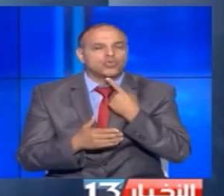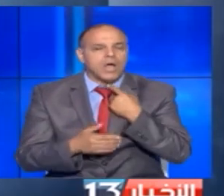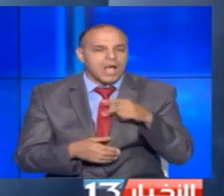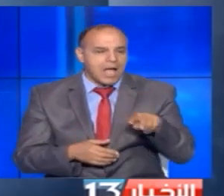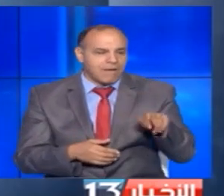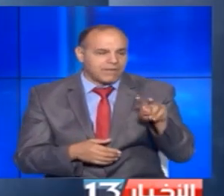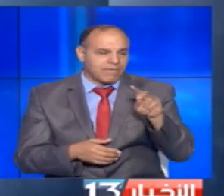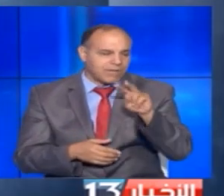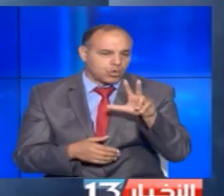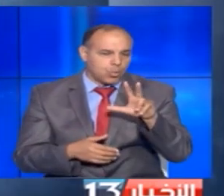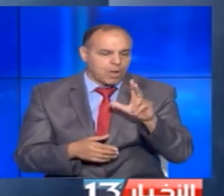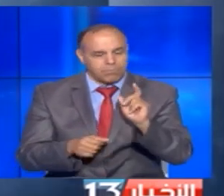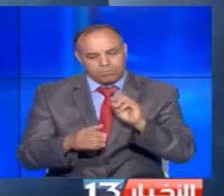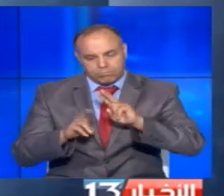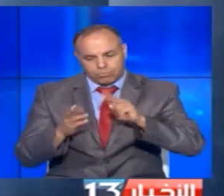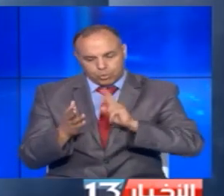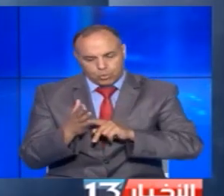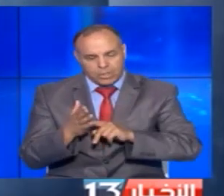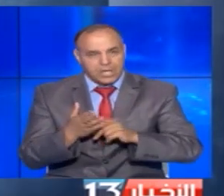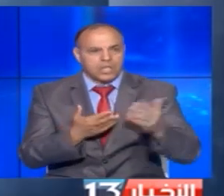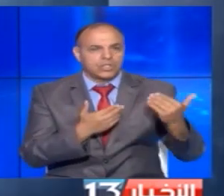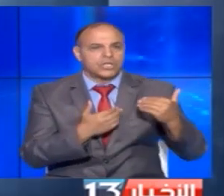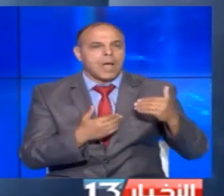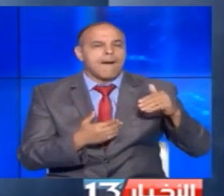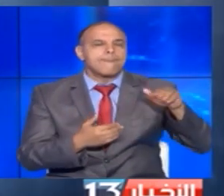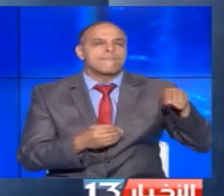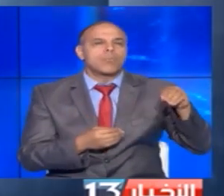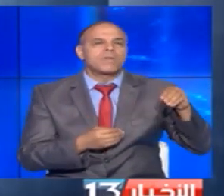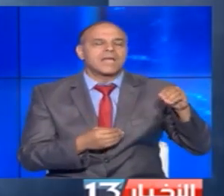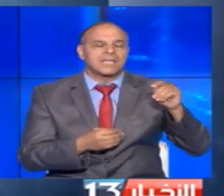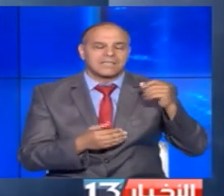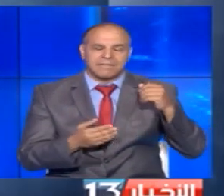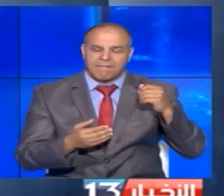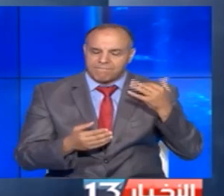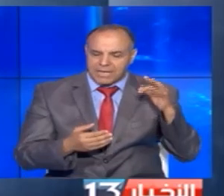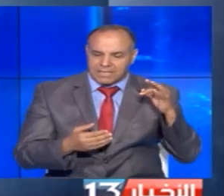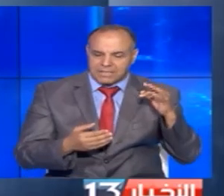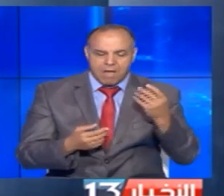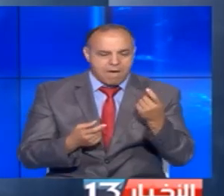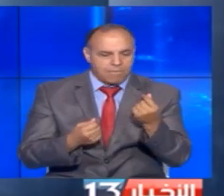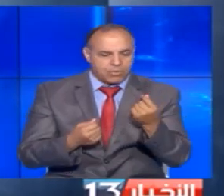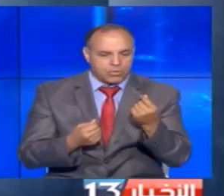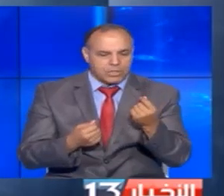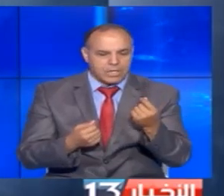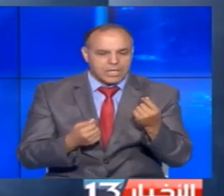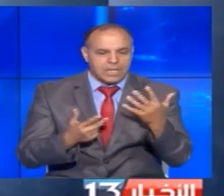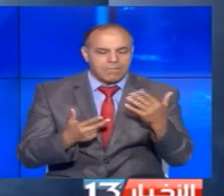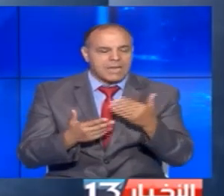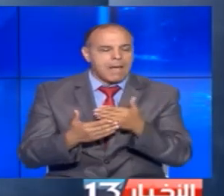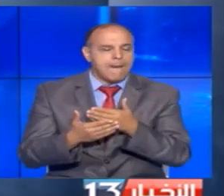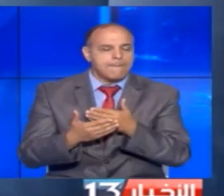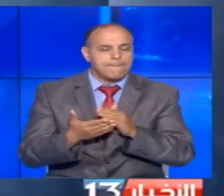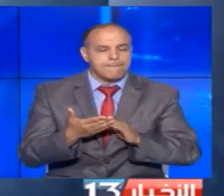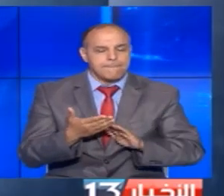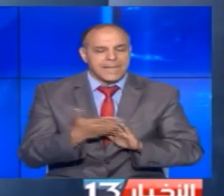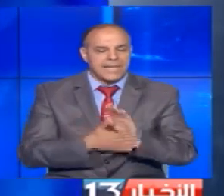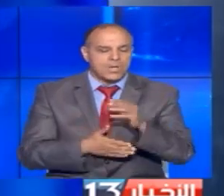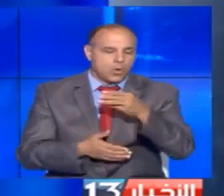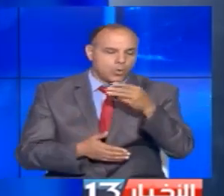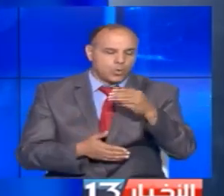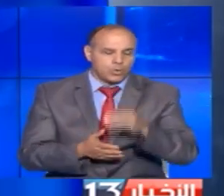وثلاثه وعشرين قادما من موبيل فرنسي بصفقه قدرت ب ثمانيه ملايين يورو